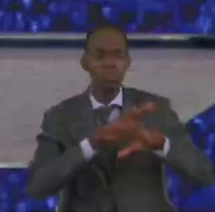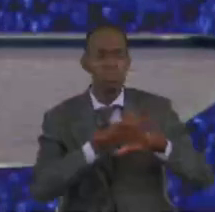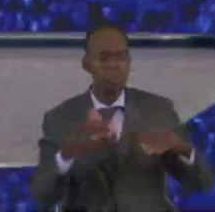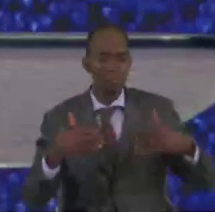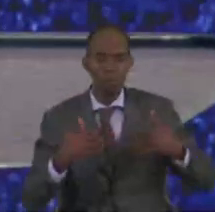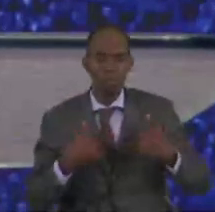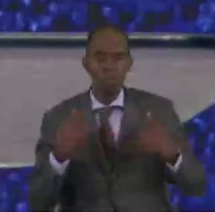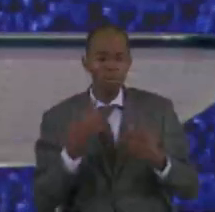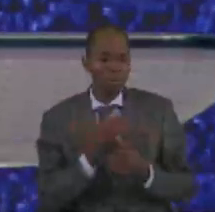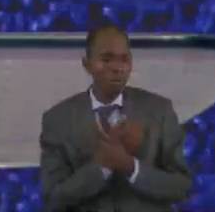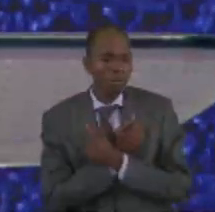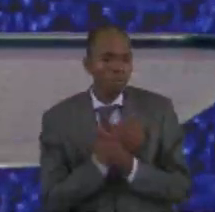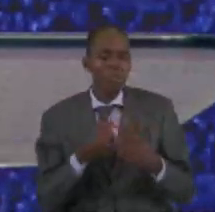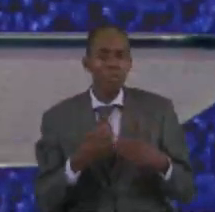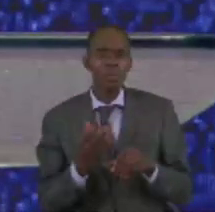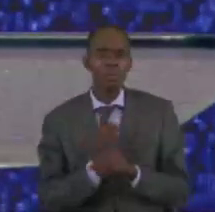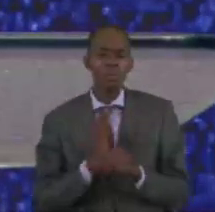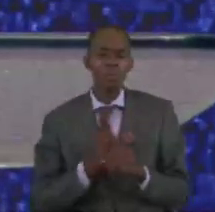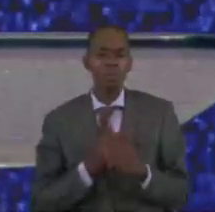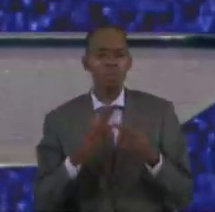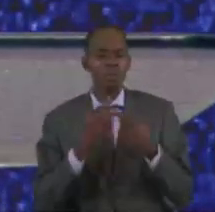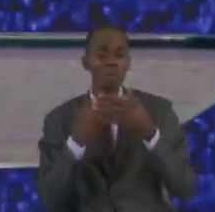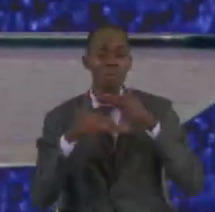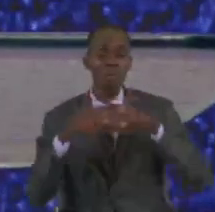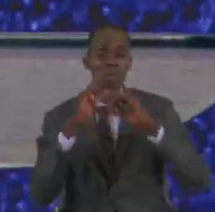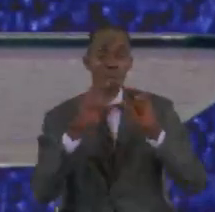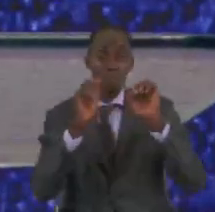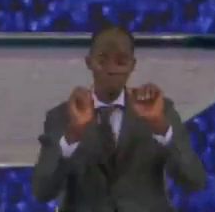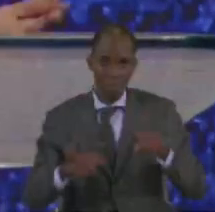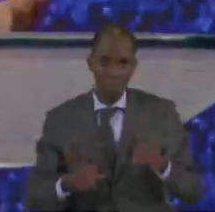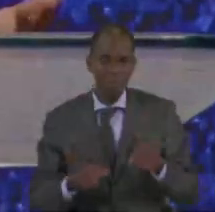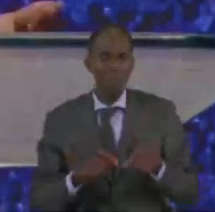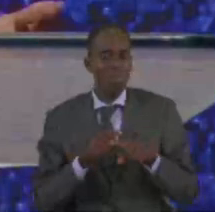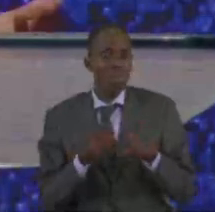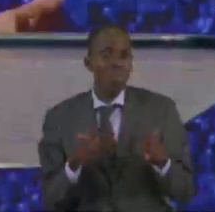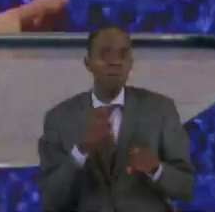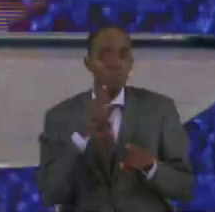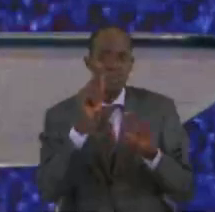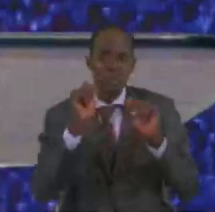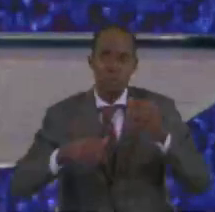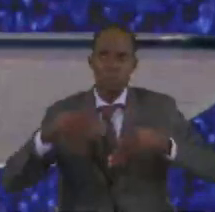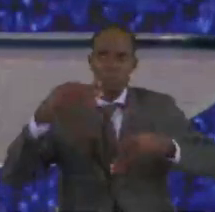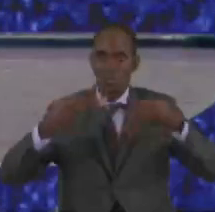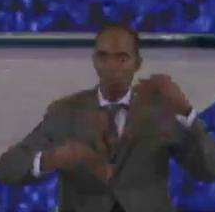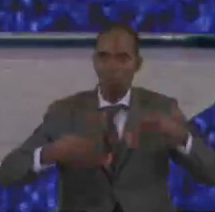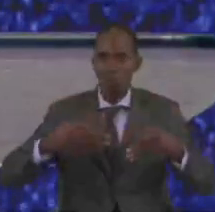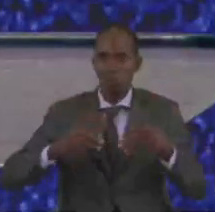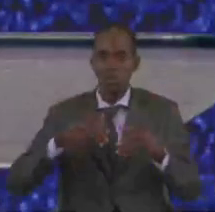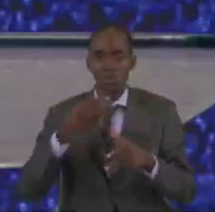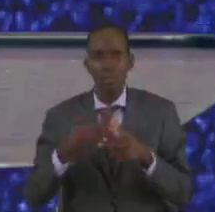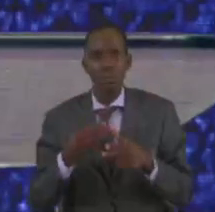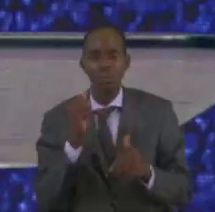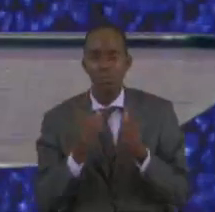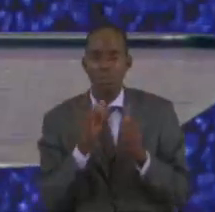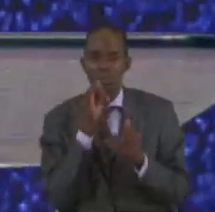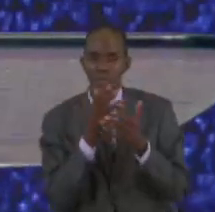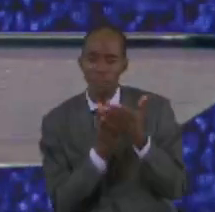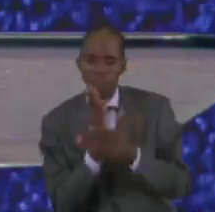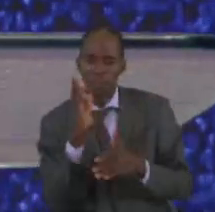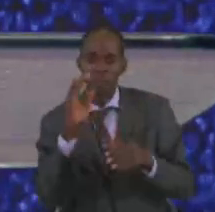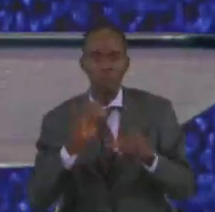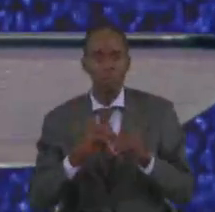de nous amener au ciel. Tu n'en mets pas l'amour pour nous amener au ciel. Si tu peux, tu le feras. Mais tu peux juger si